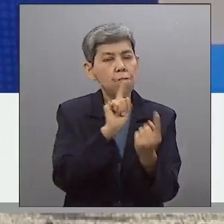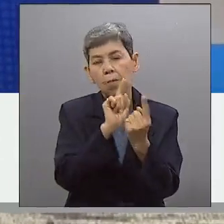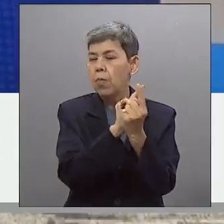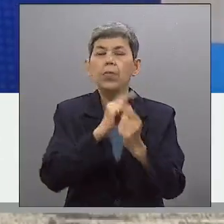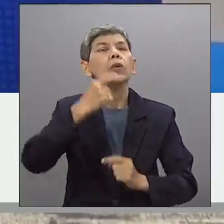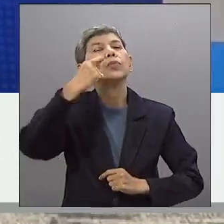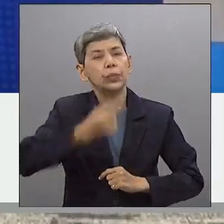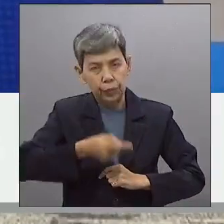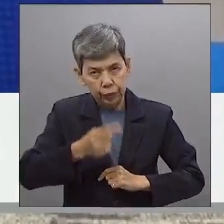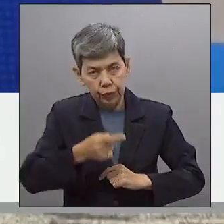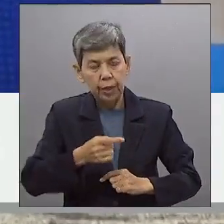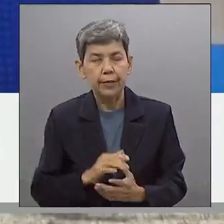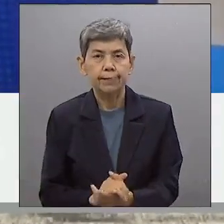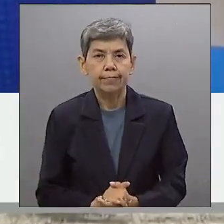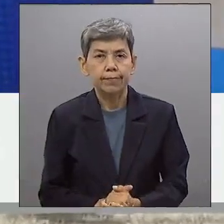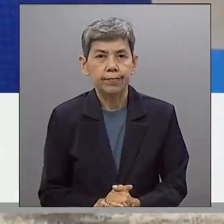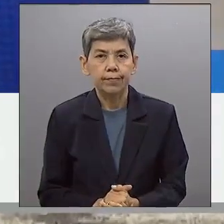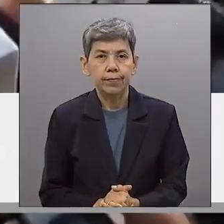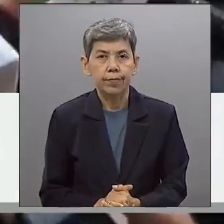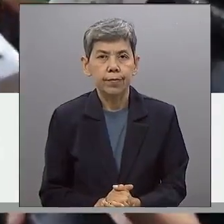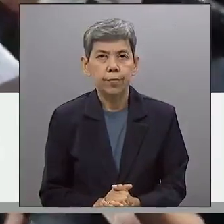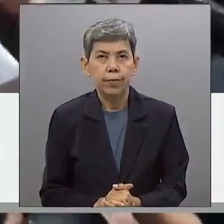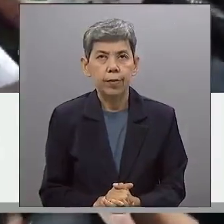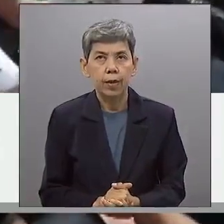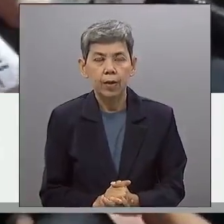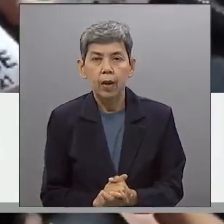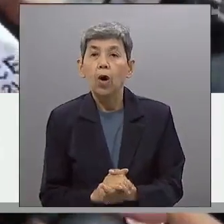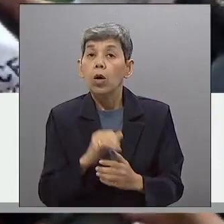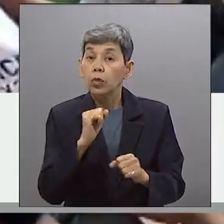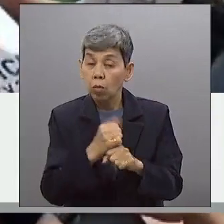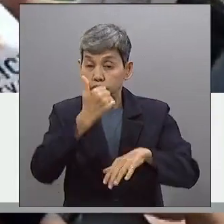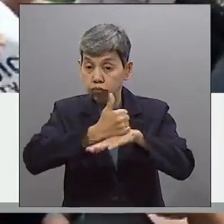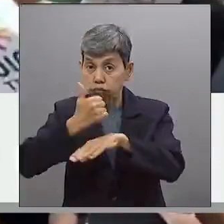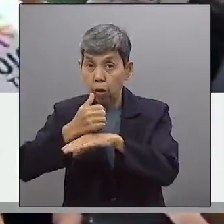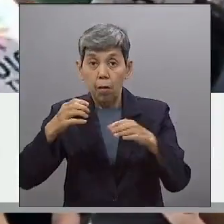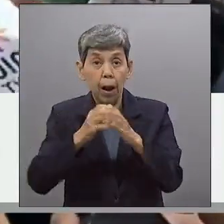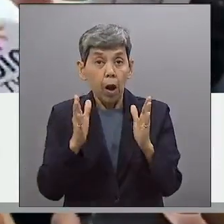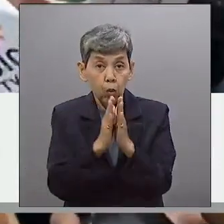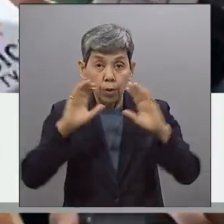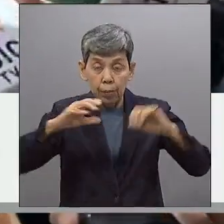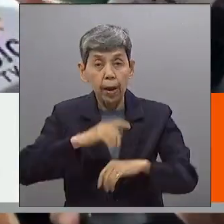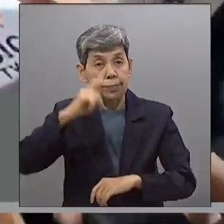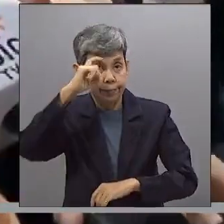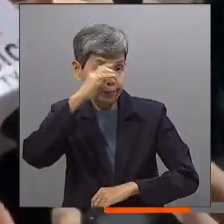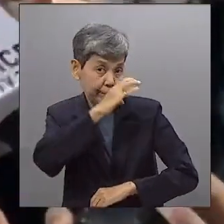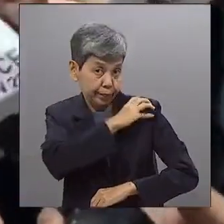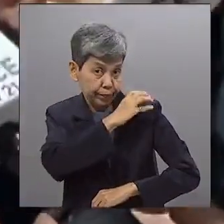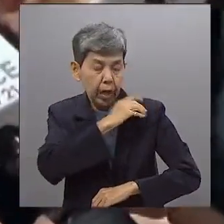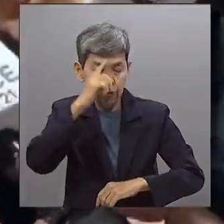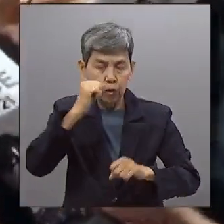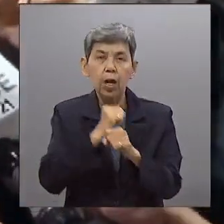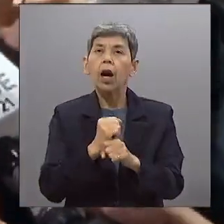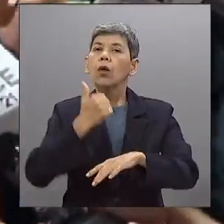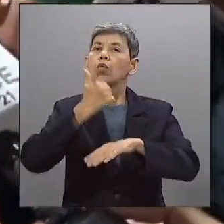กลไกปกติค่ะขณะที่ปฏิกิริยาจะ 2แกนนำพรรคร่วมรัฐบาลพลเอกประวิตรวงษ์สุวรรณหัวหน้าพรรคพลังประชารัฐ